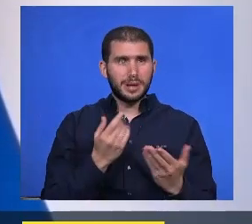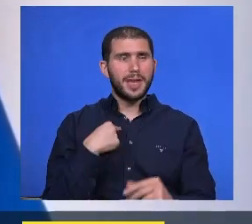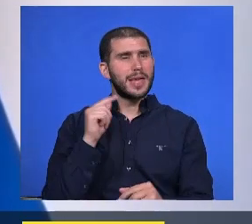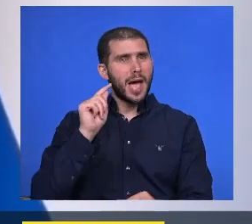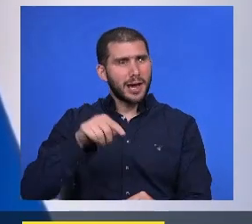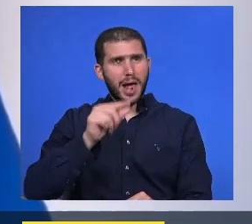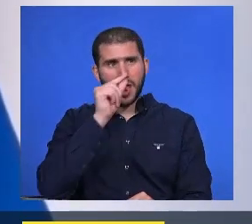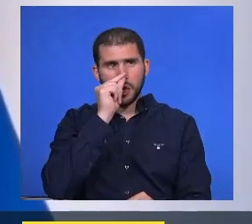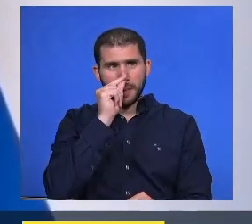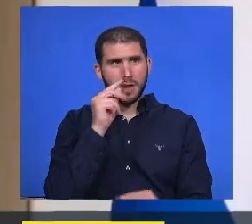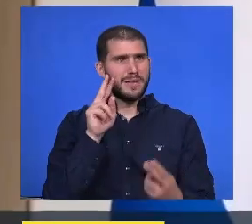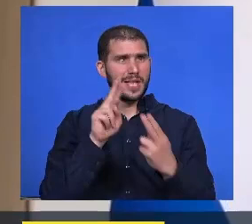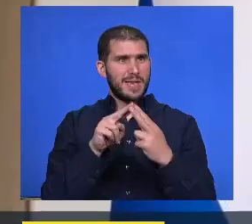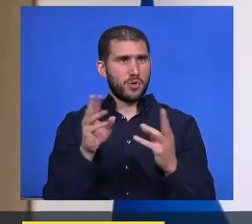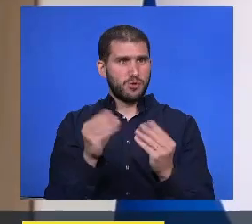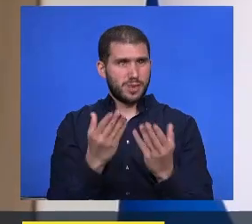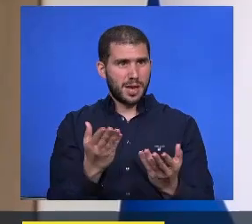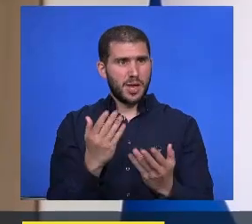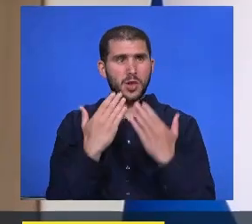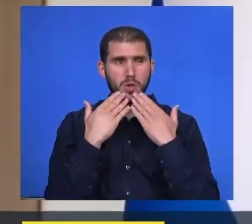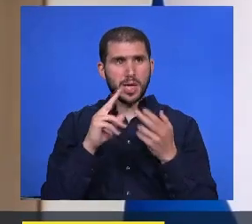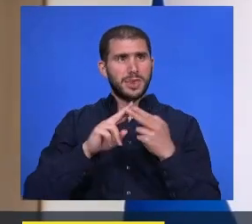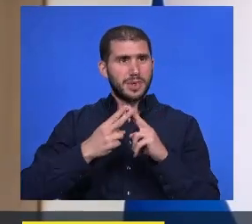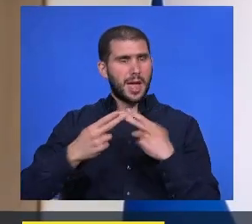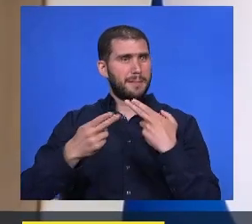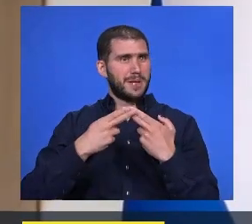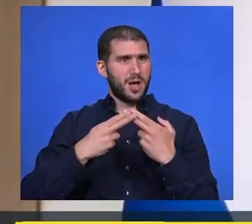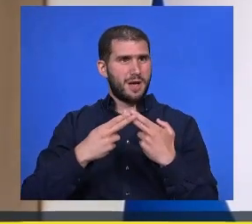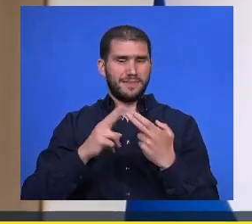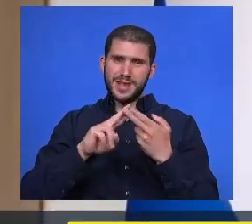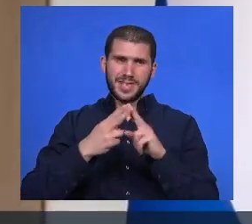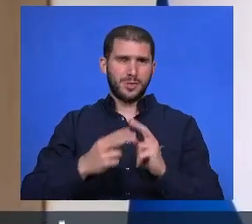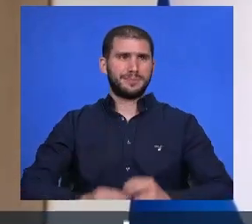I will come to Dubai with you. So thank you. I will see you soon. Bye bye.